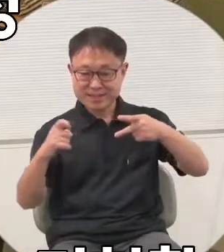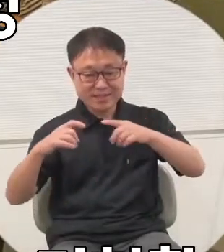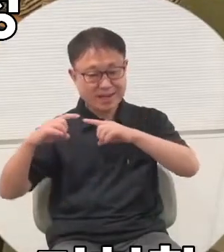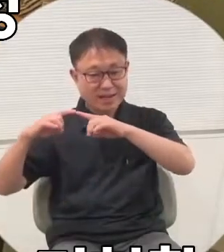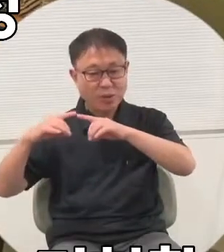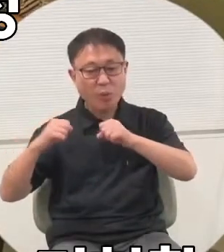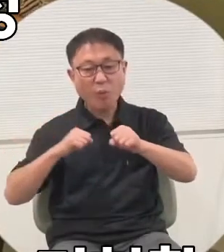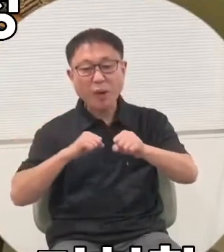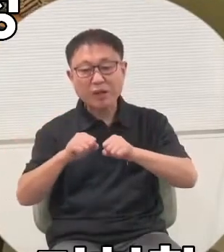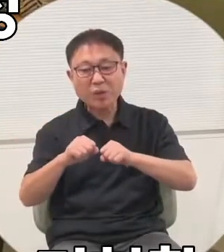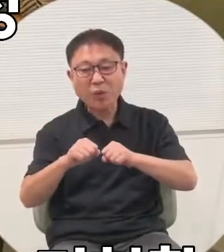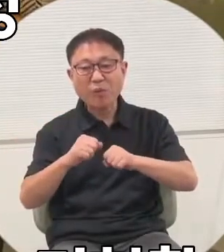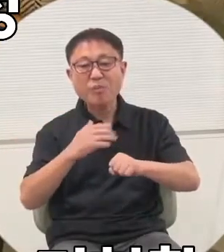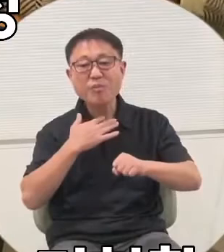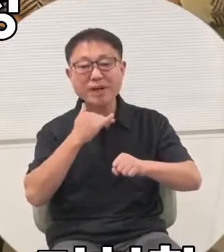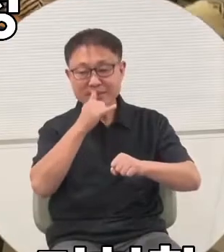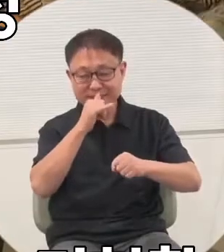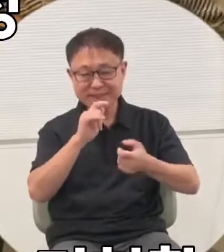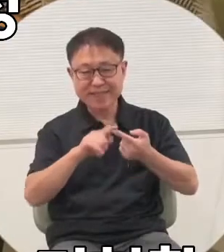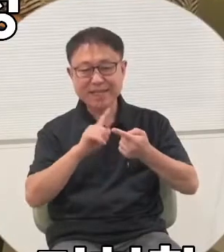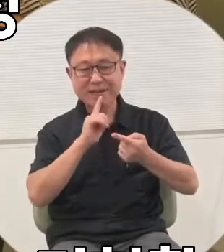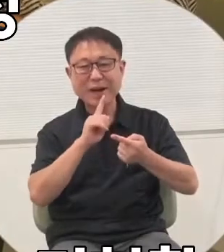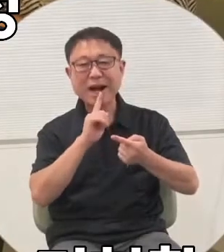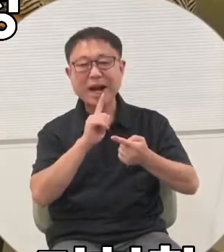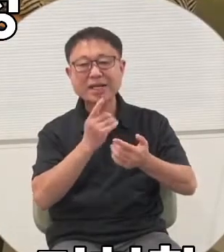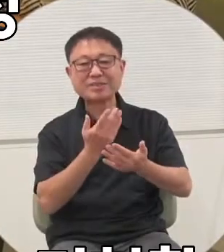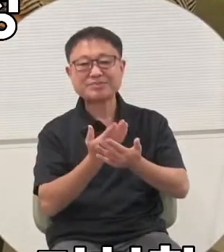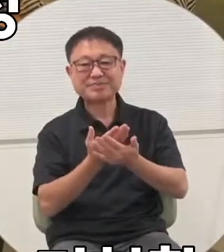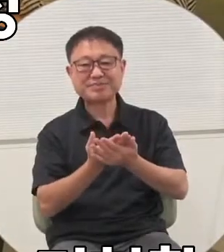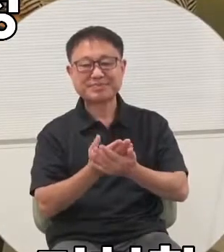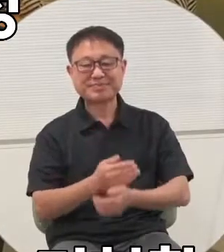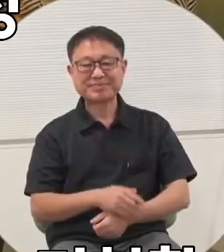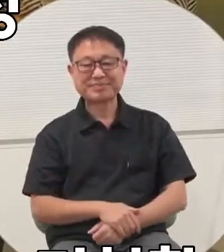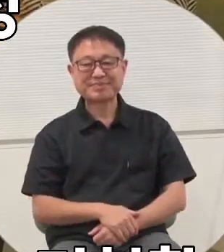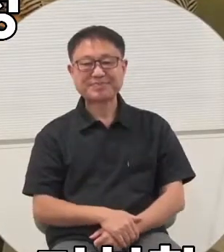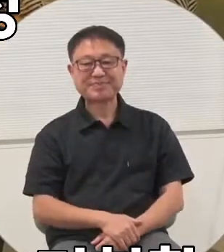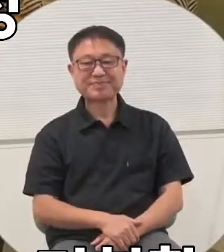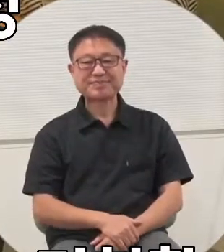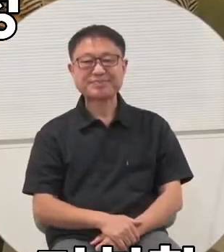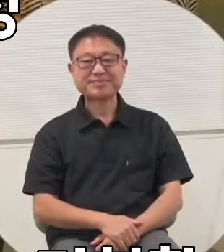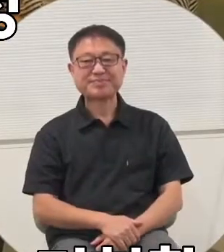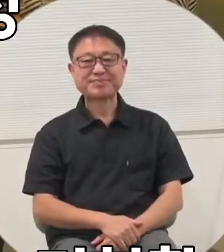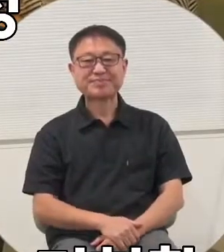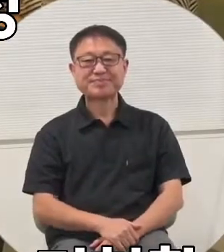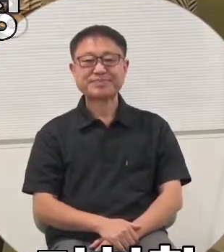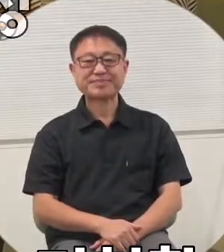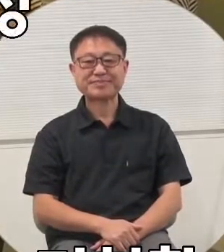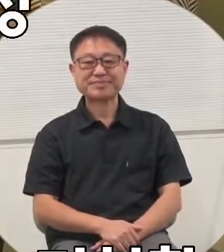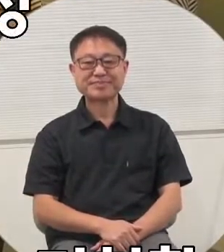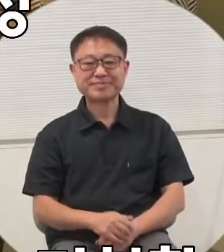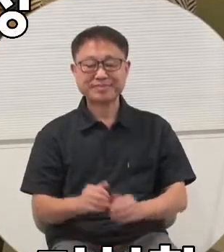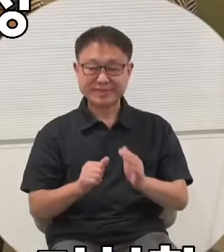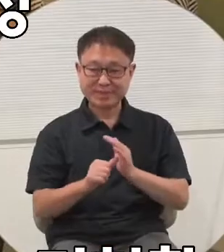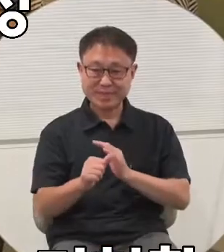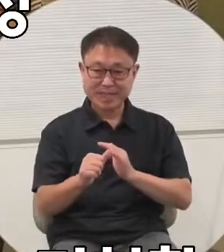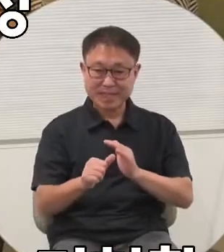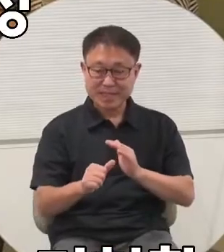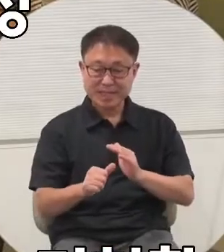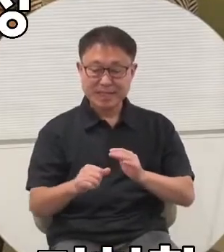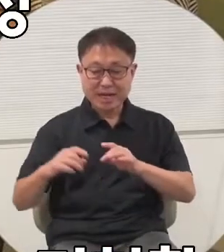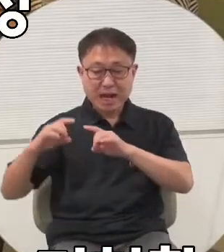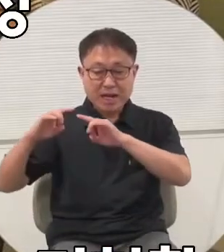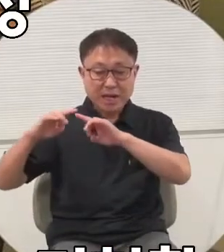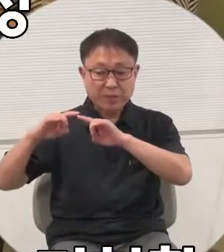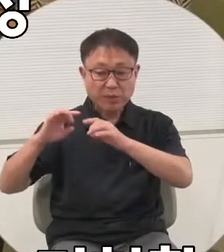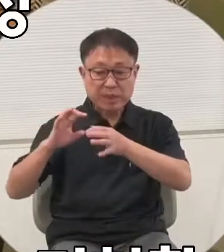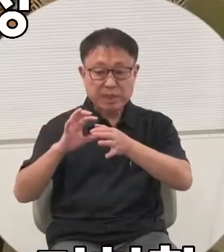라디오와 활동하셨는지 이야기를 좀 해주시면 감사하겠습니다. 대표님이 서대문 공동체